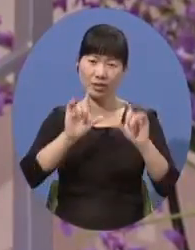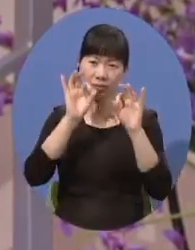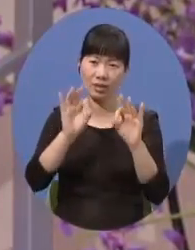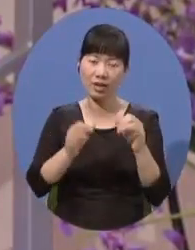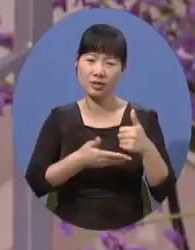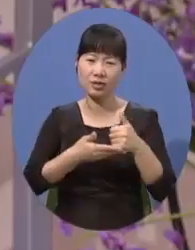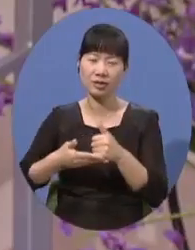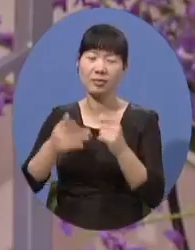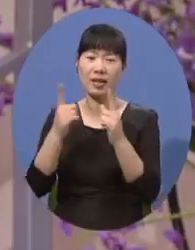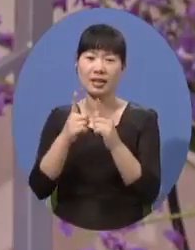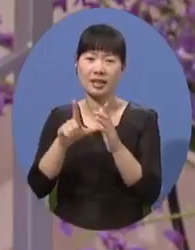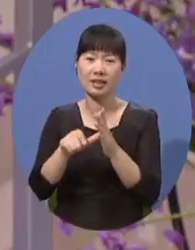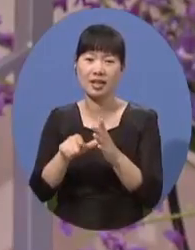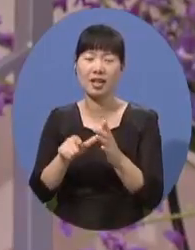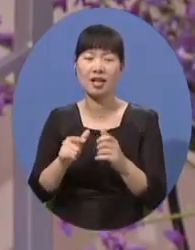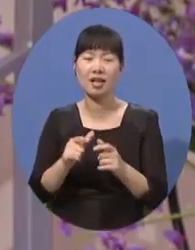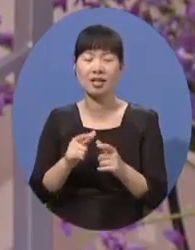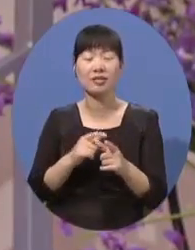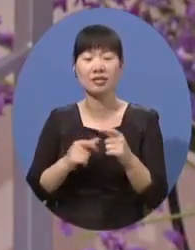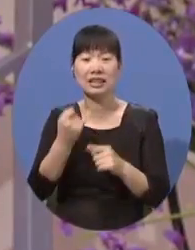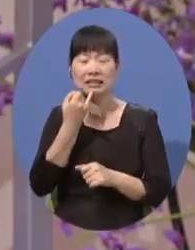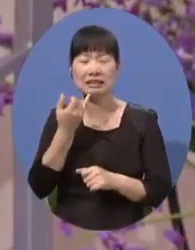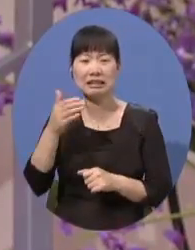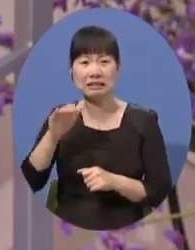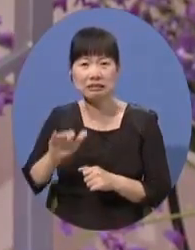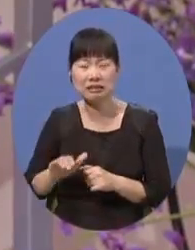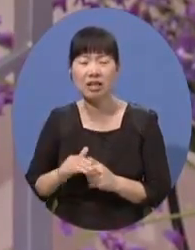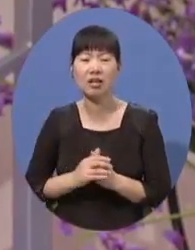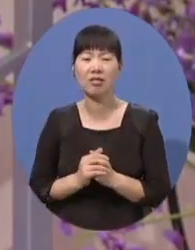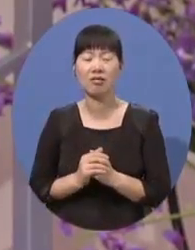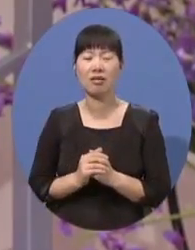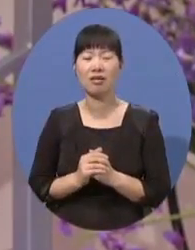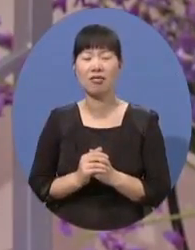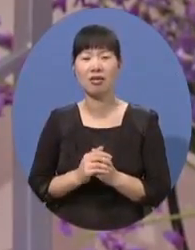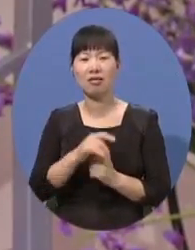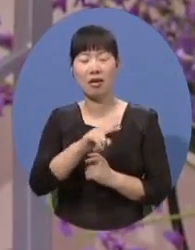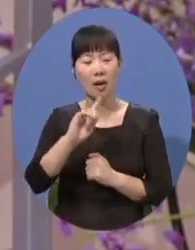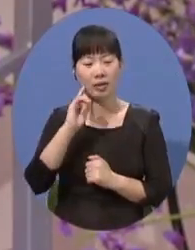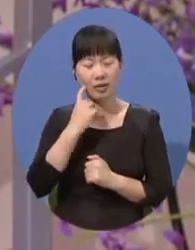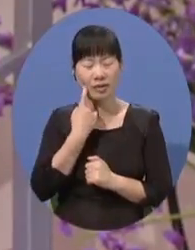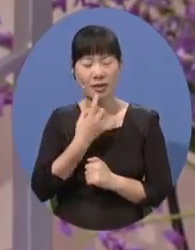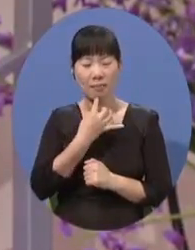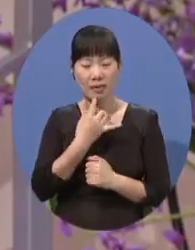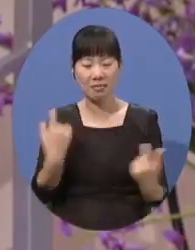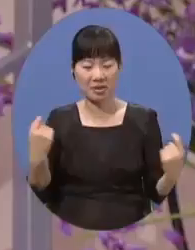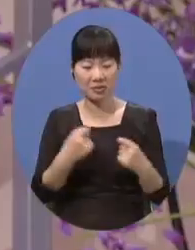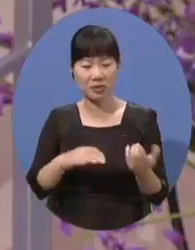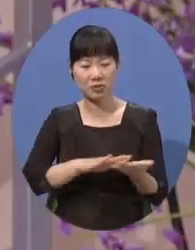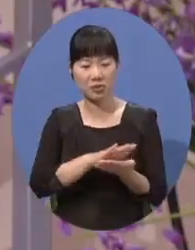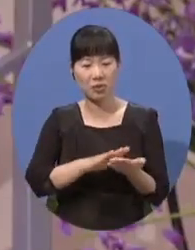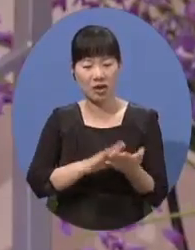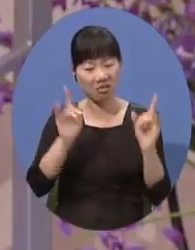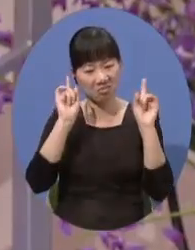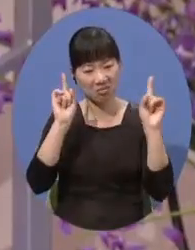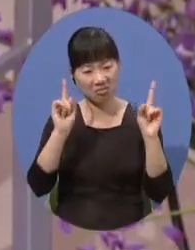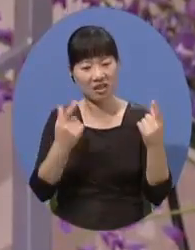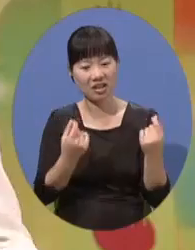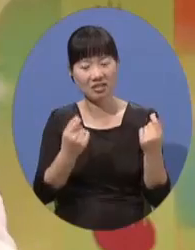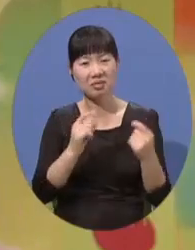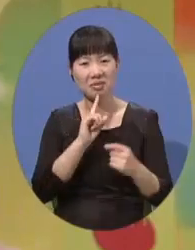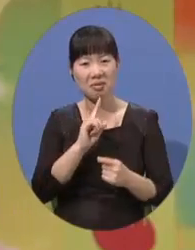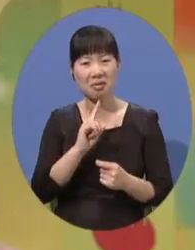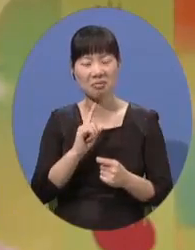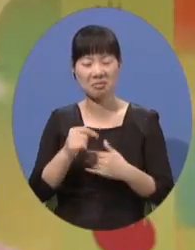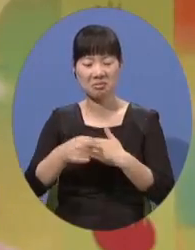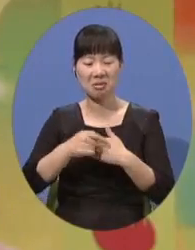손님 만나러 갈 때는 조금 더 괜찮을 수가 있는데, 그럴 때 이제 저 예쁘게 입기만 입고 놀러 다니기만 하는 것 같다. 시장만